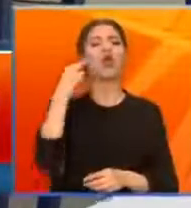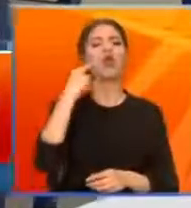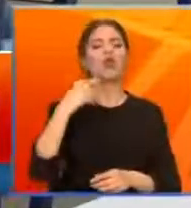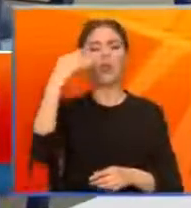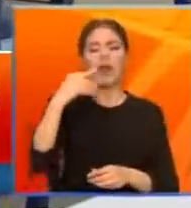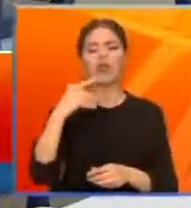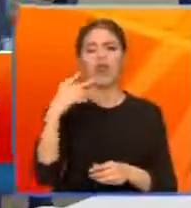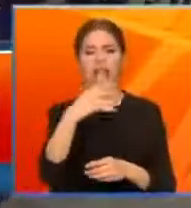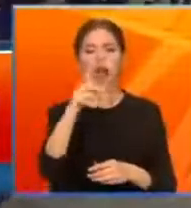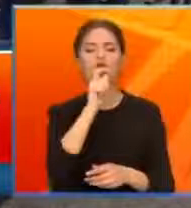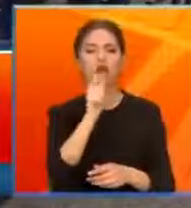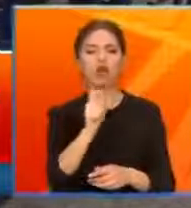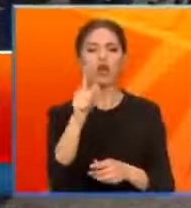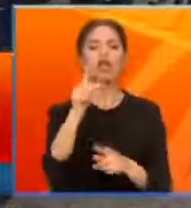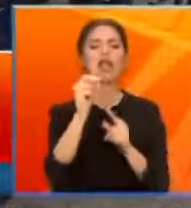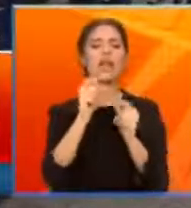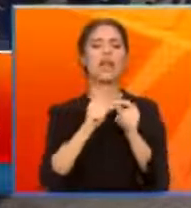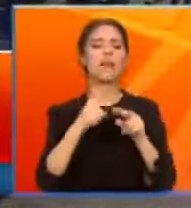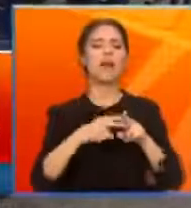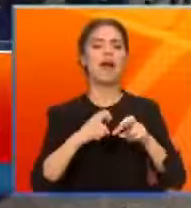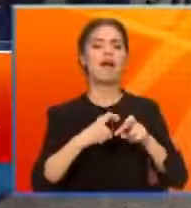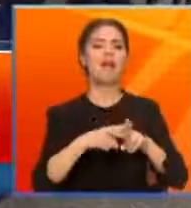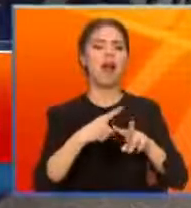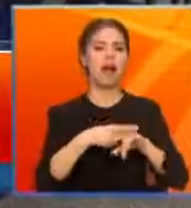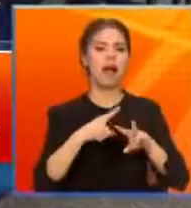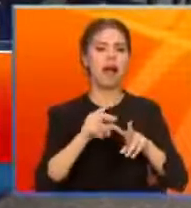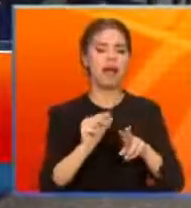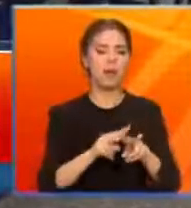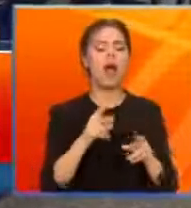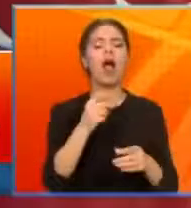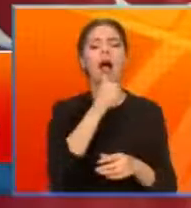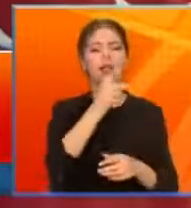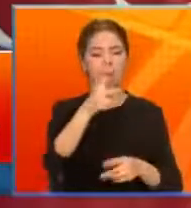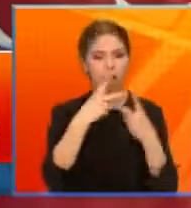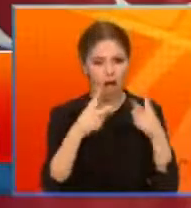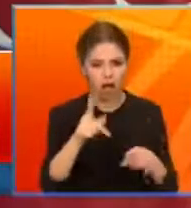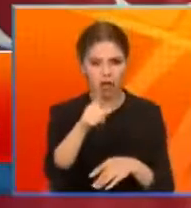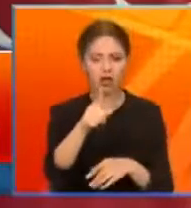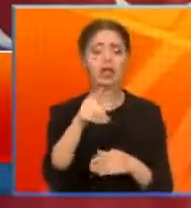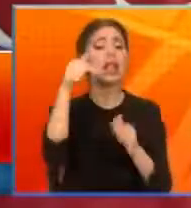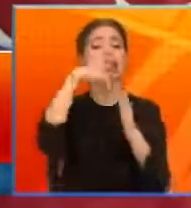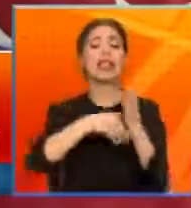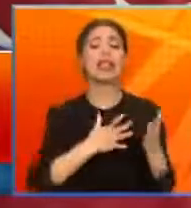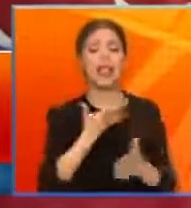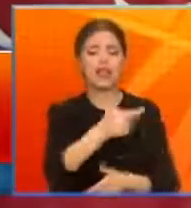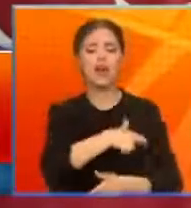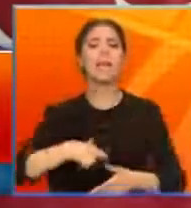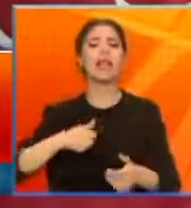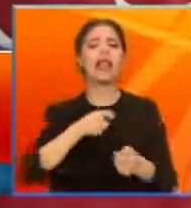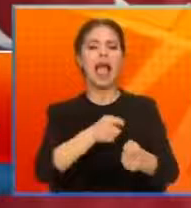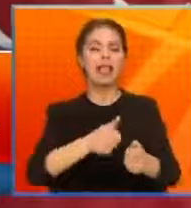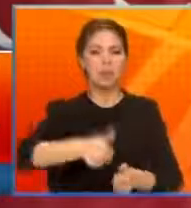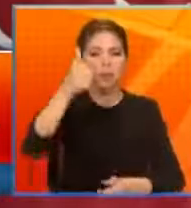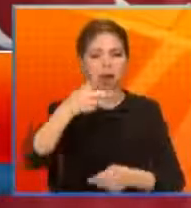Sözcüsü İbrahim Kalın paylaştı. Detayları ise Milli Eğitim Bakanı Ziya Selçuk açıkladı. Eğitim bilişim ağı ile